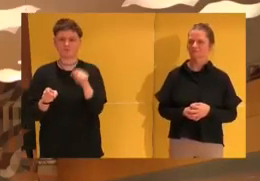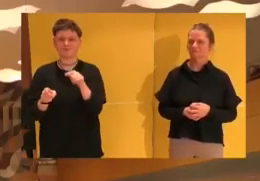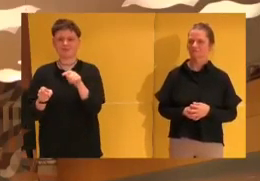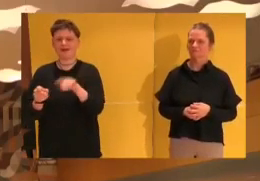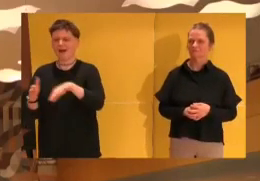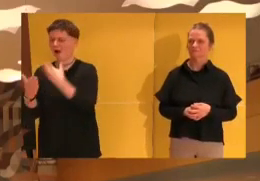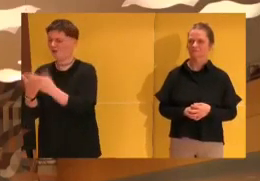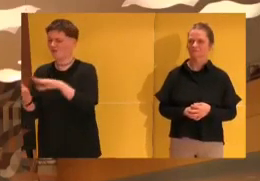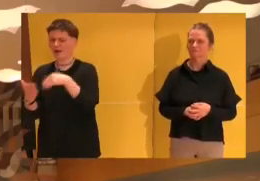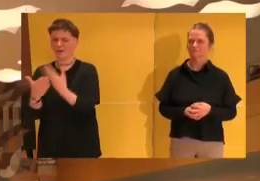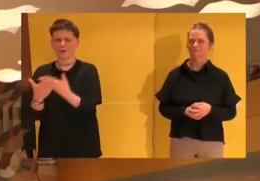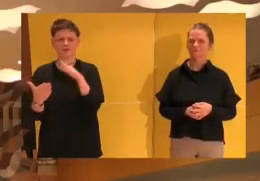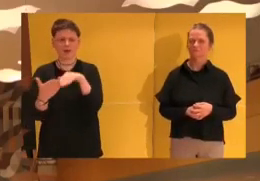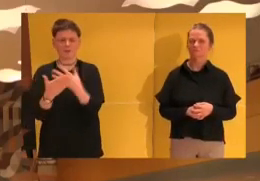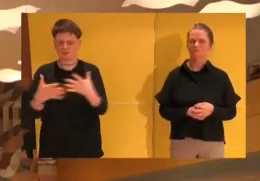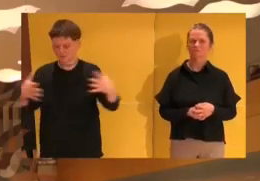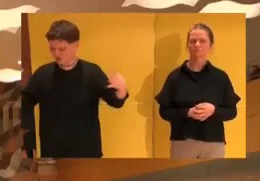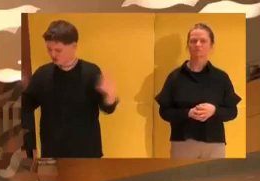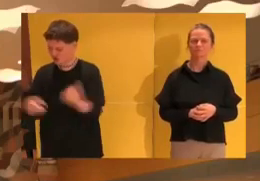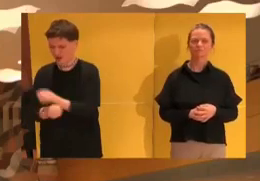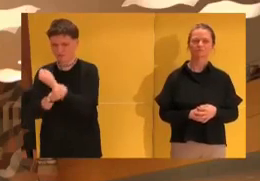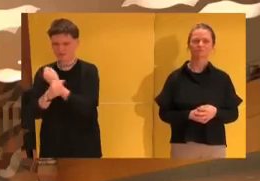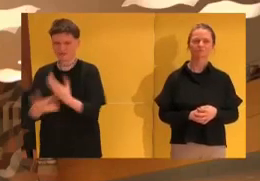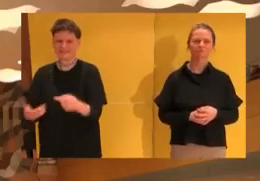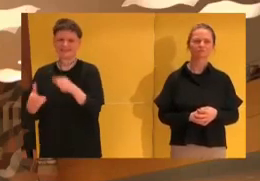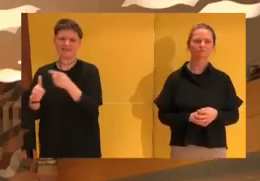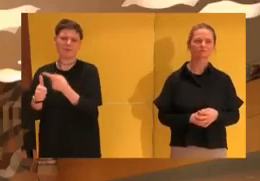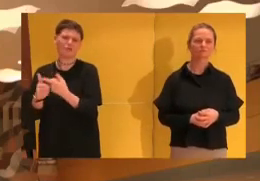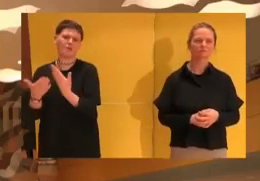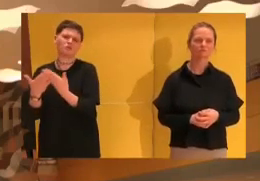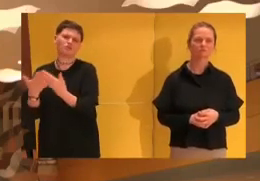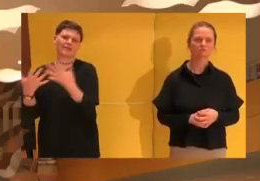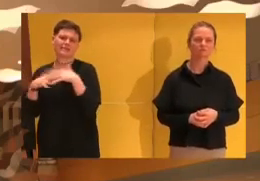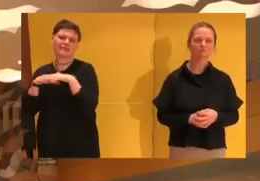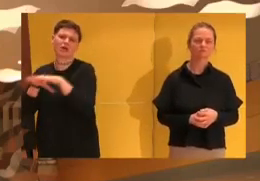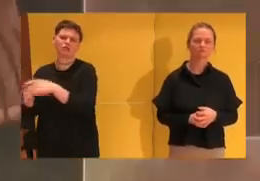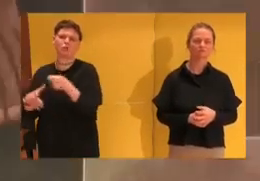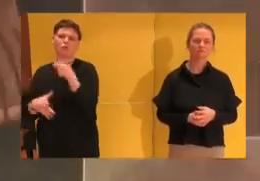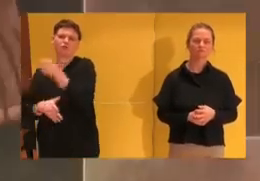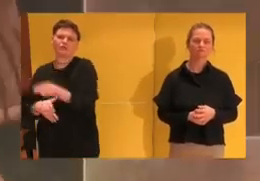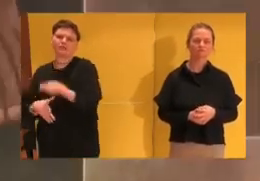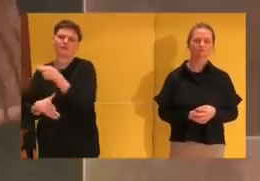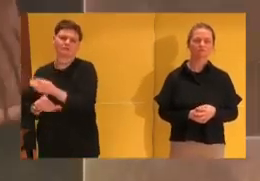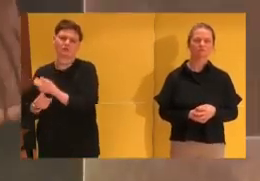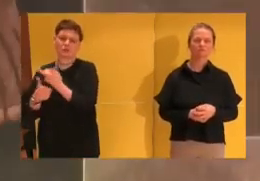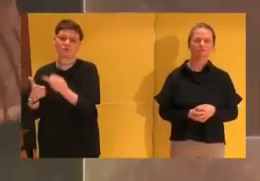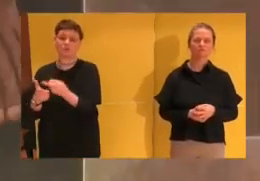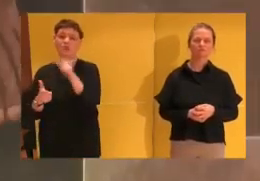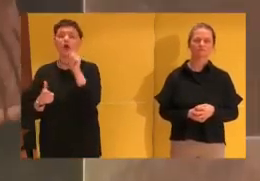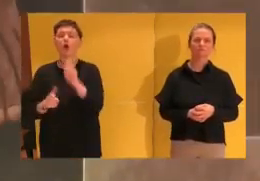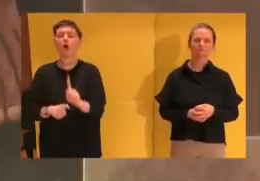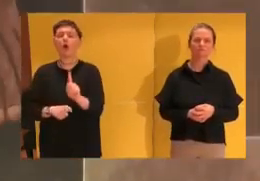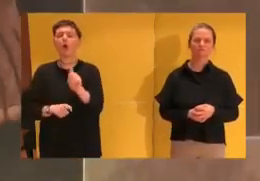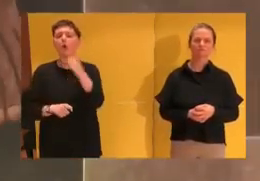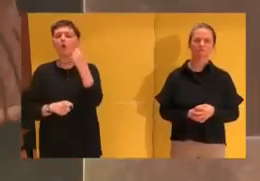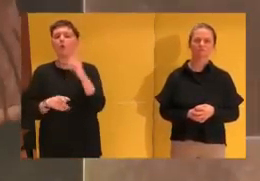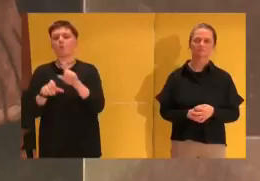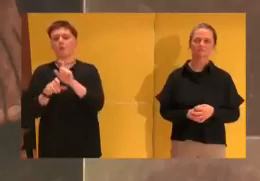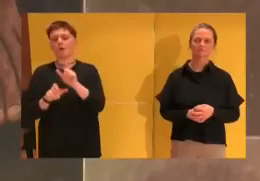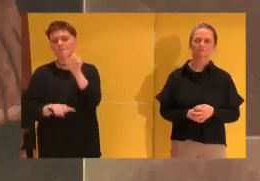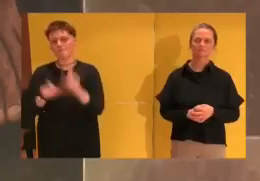unlösbaren Aufgaben, was Unterbringung, Versorgung, Integration und deren Finanzierung betrifft. Gibt es Bemühungen des Oberbürgermeisters,